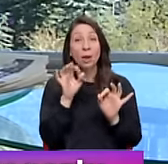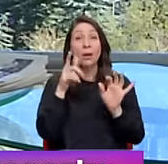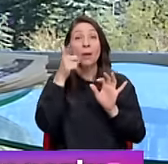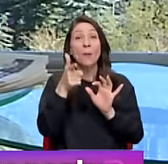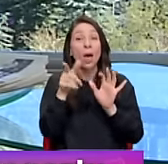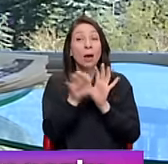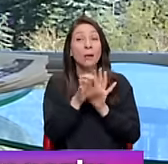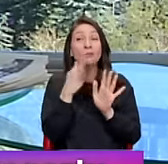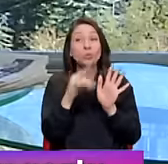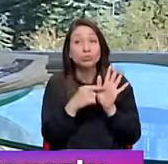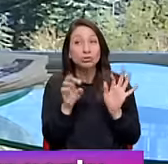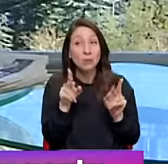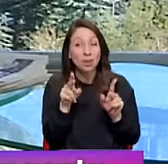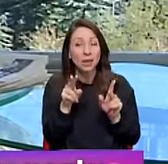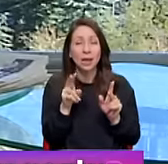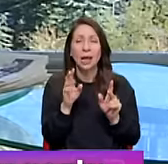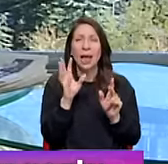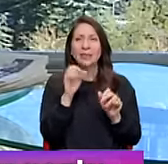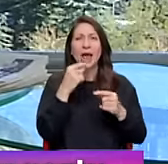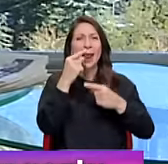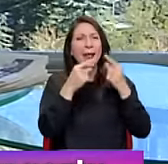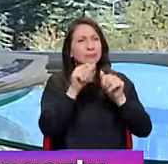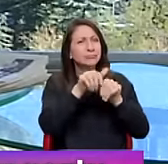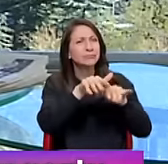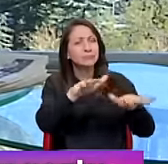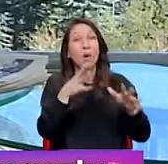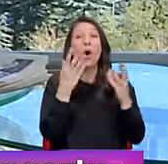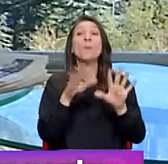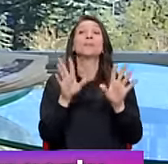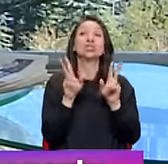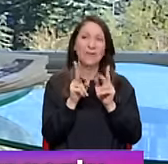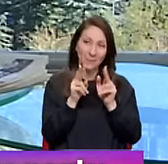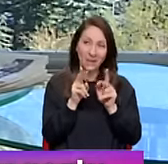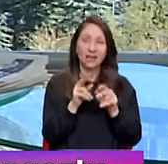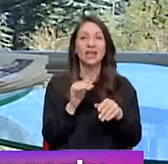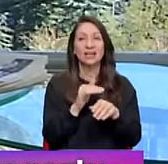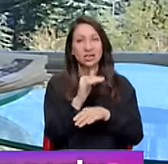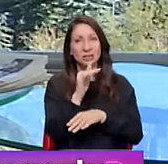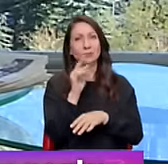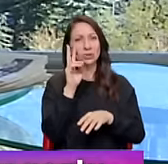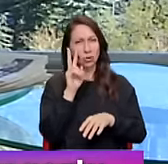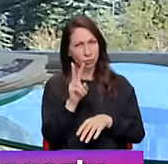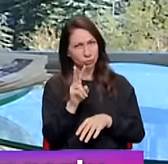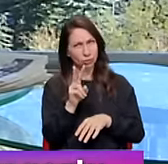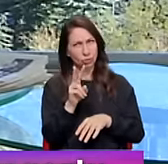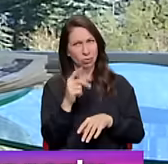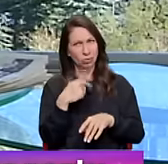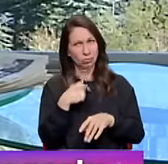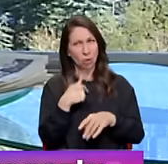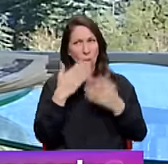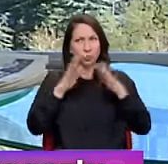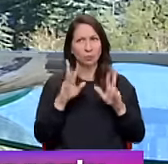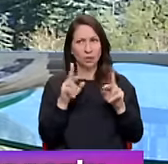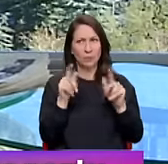kaydetmemiş ve pek çok kişinin de diline tekerleme olarak yerleşmemiş gibi yaşadığımızı, gördüğümüzü bize